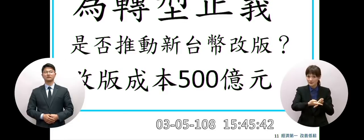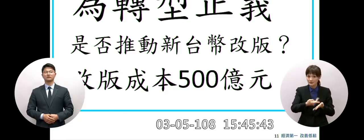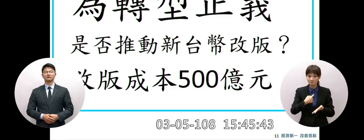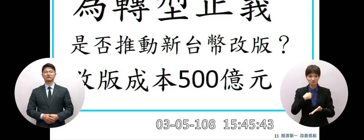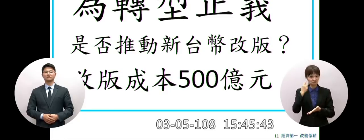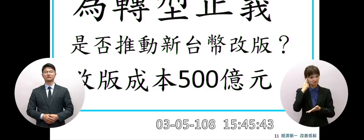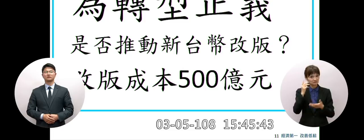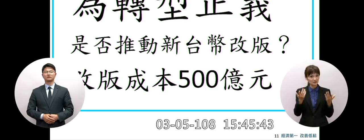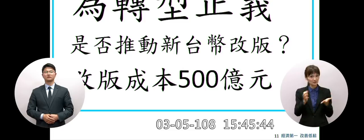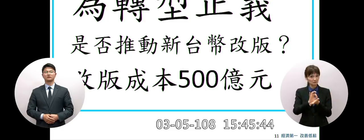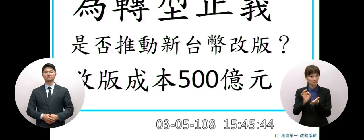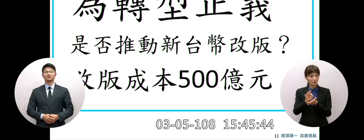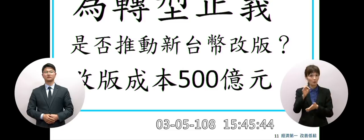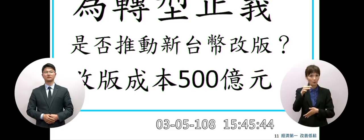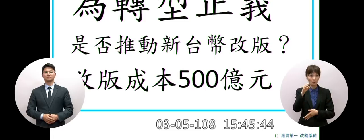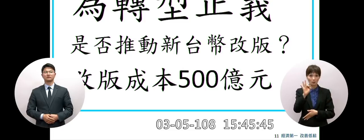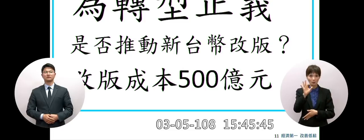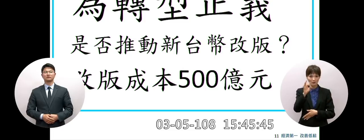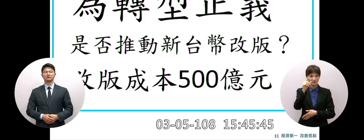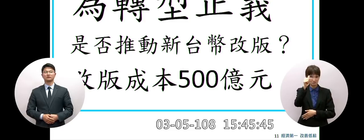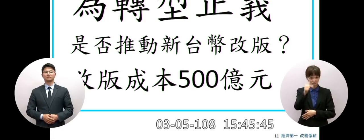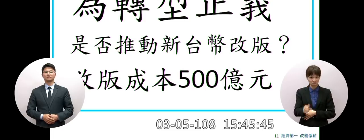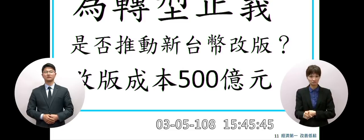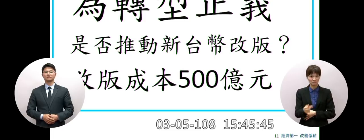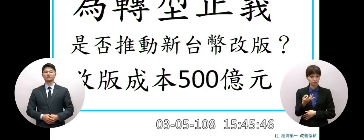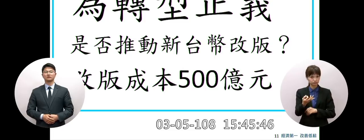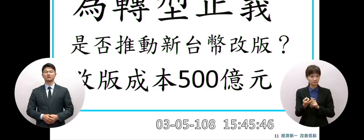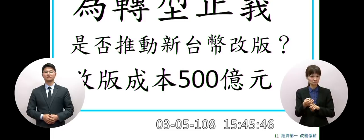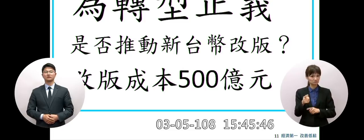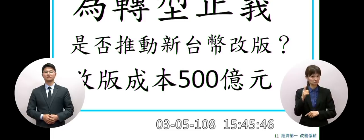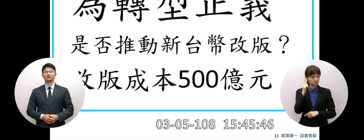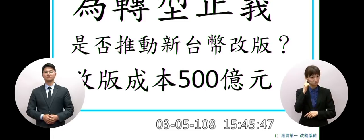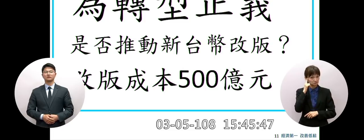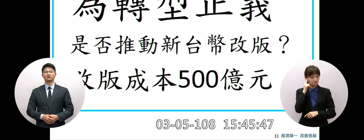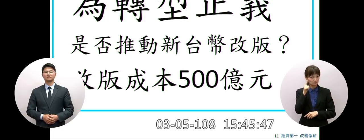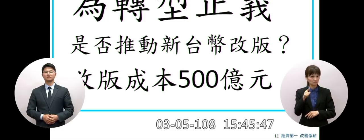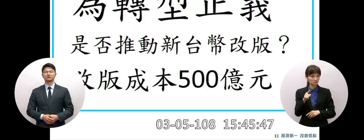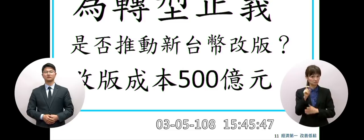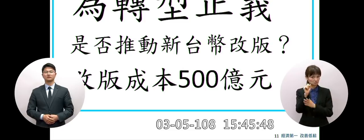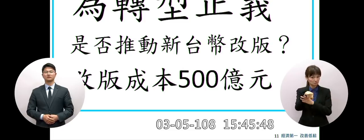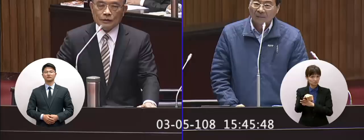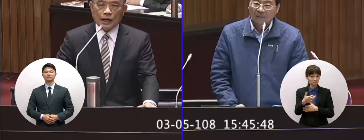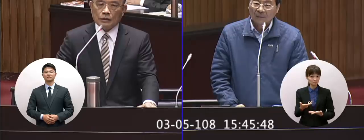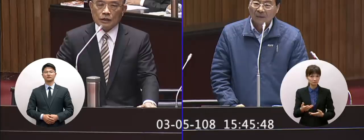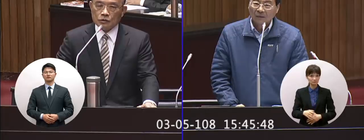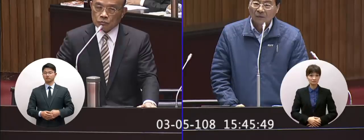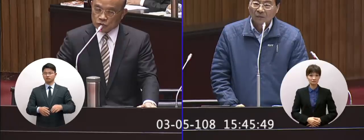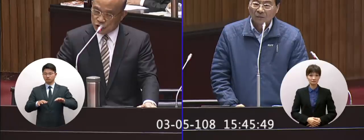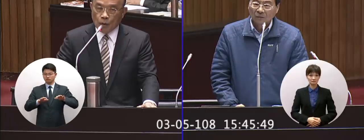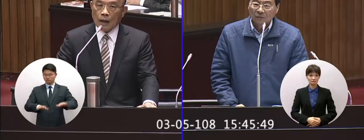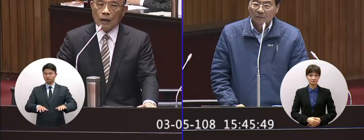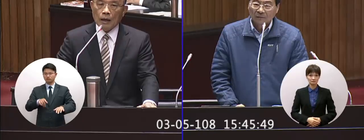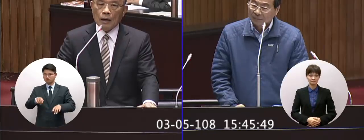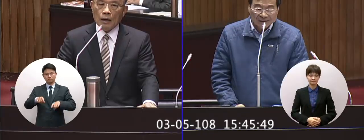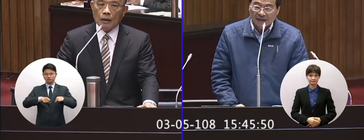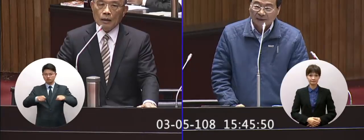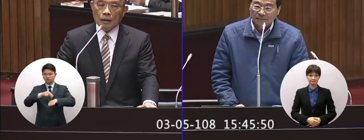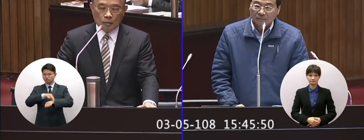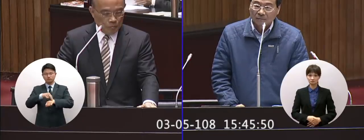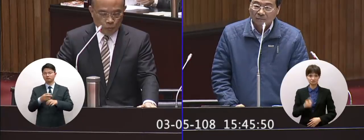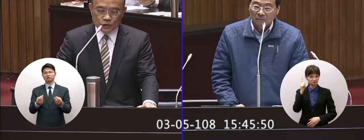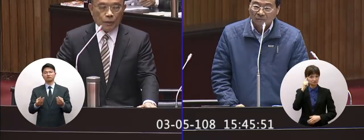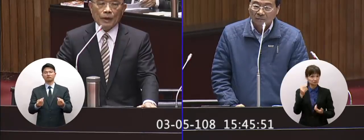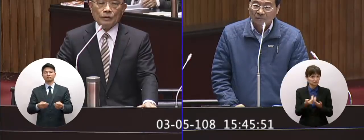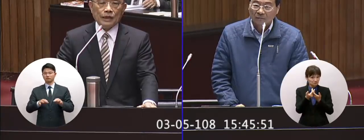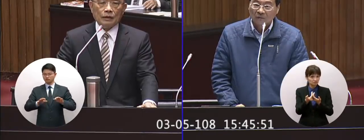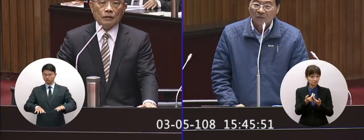500亿元，院长赞不赞成这样推动新台币的改版？ 目前没有这样的计划。 你不赞